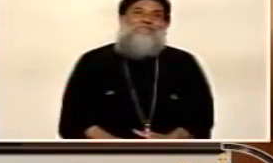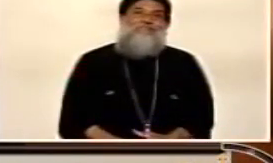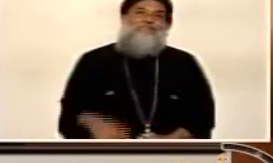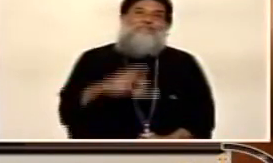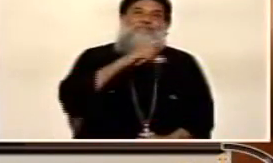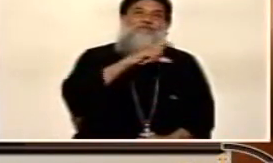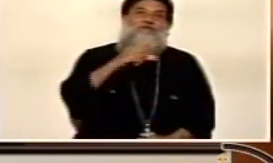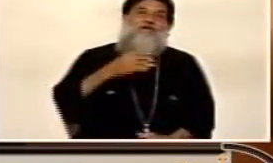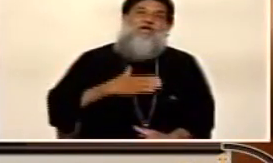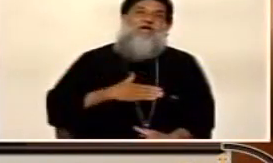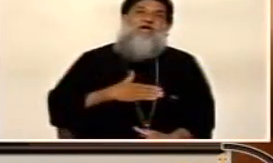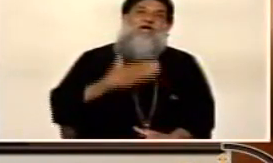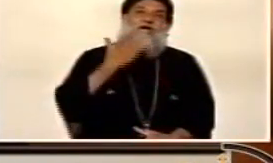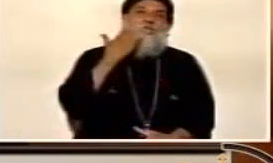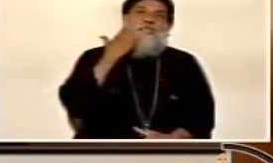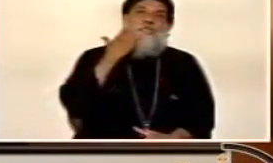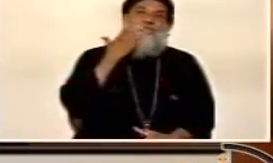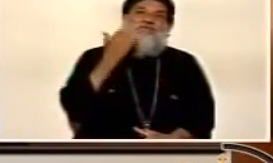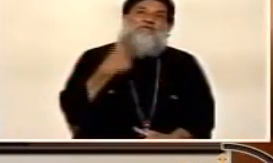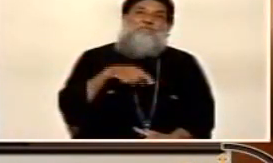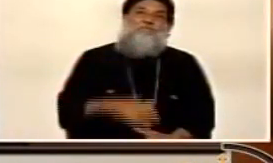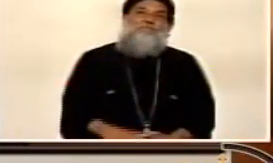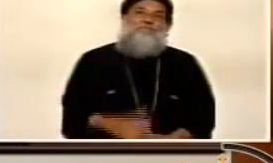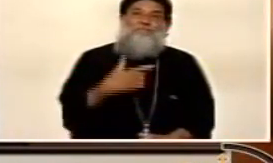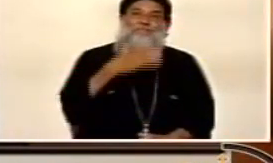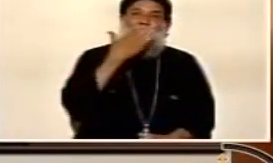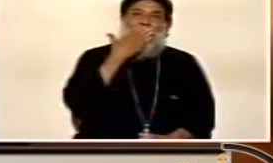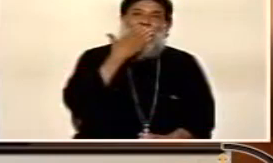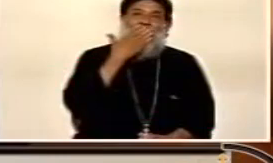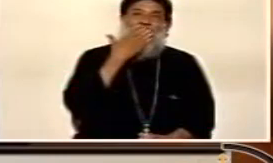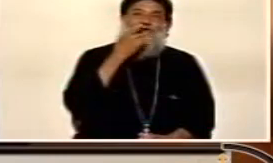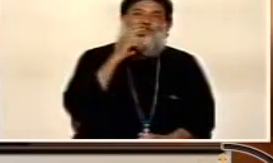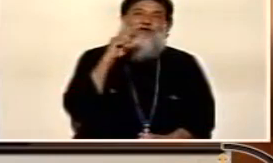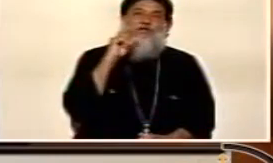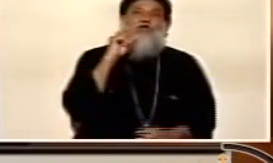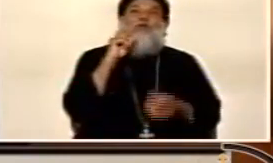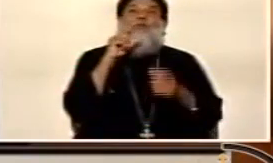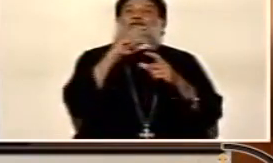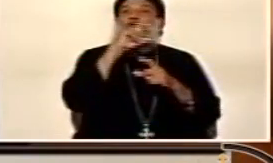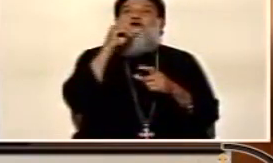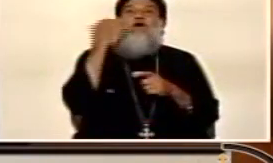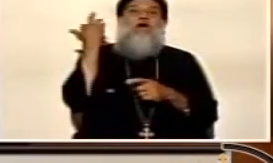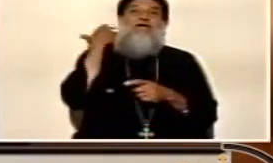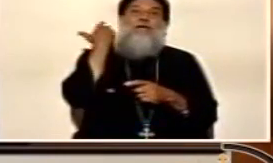شهر أبيب الحقيقة زي ما قدسك بتقول فيه نشاط